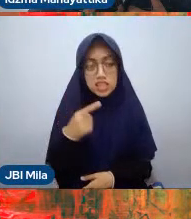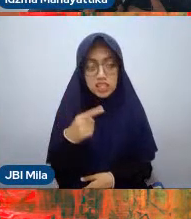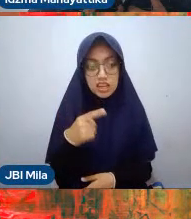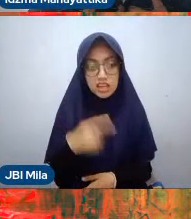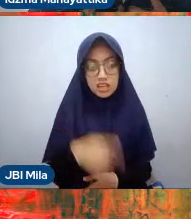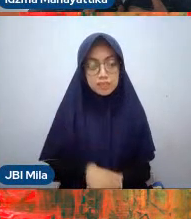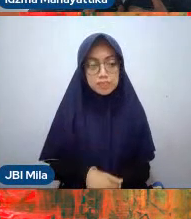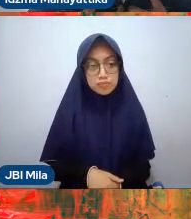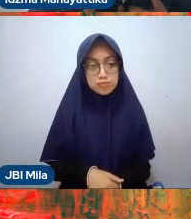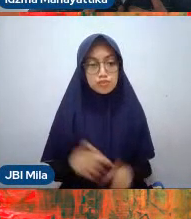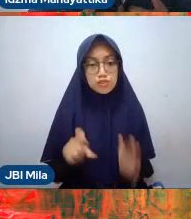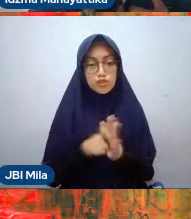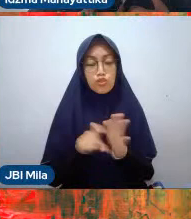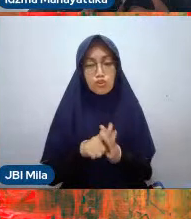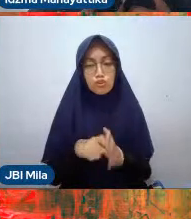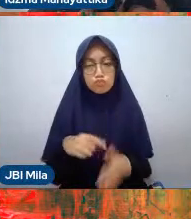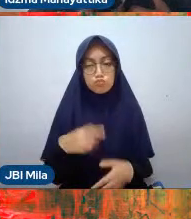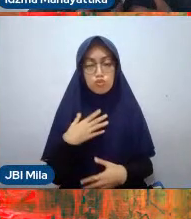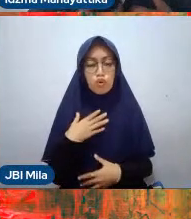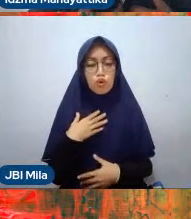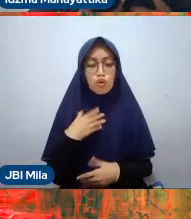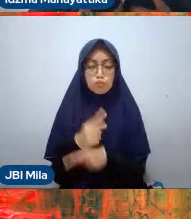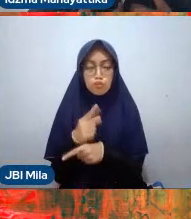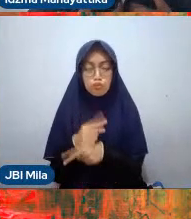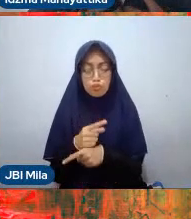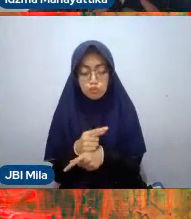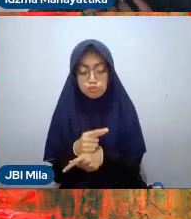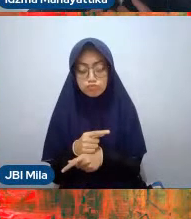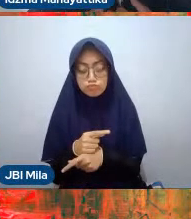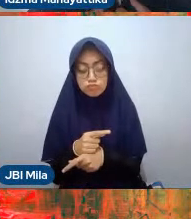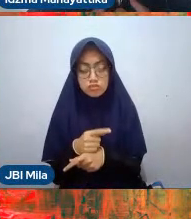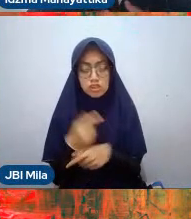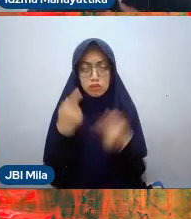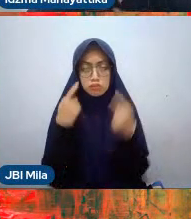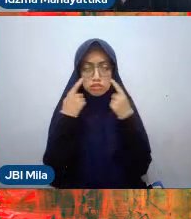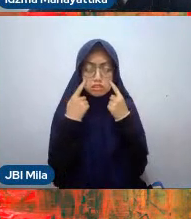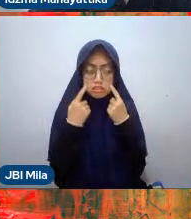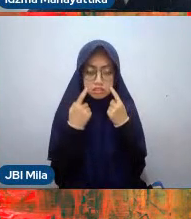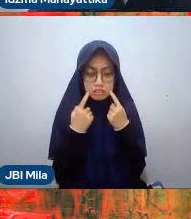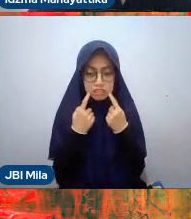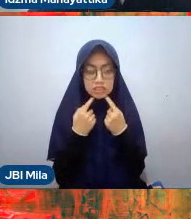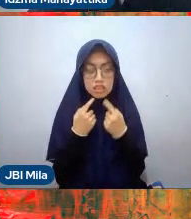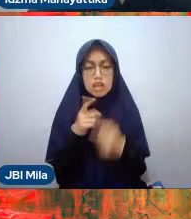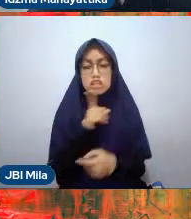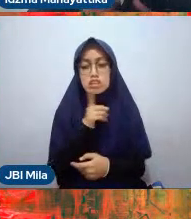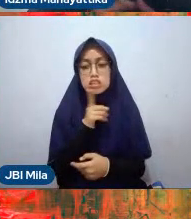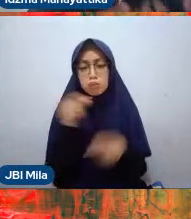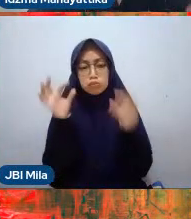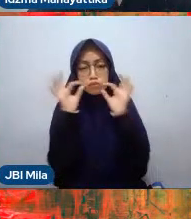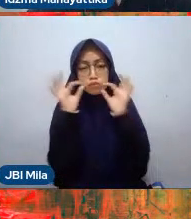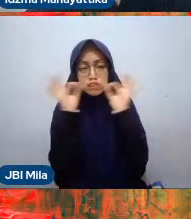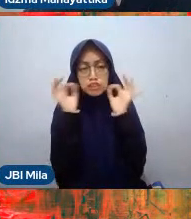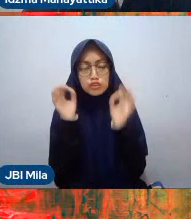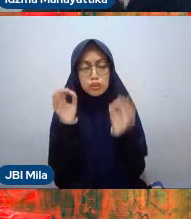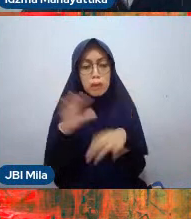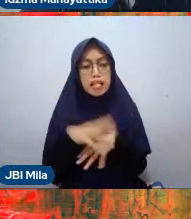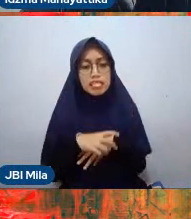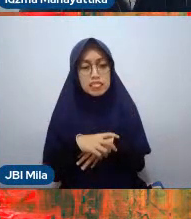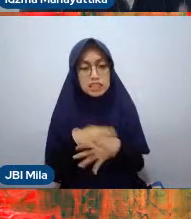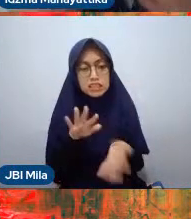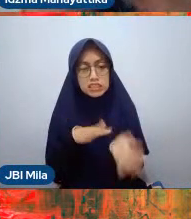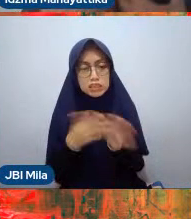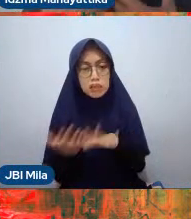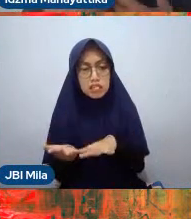apa ibu guru kehilangan waktu kucing ibu guru meninggal, ibu guru sedih gitu. Jadi kucing ibu guru mati